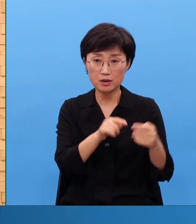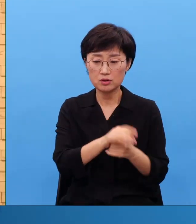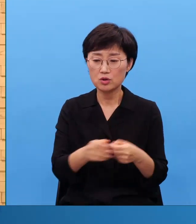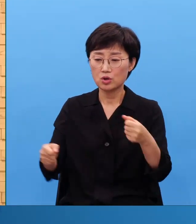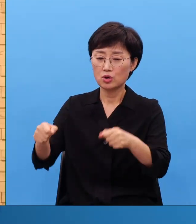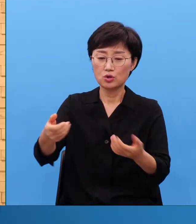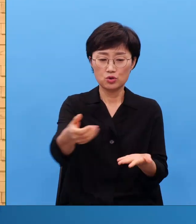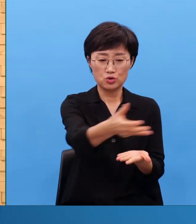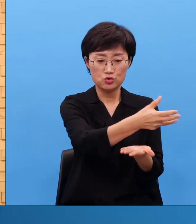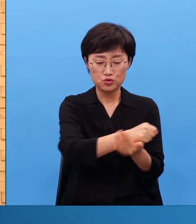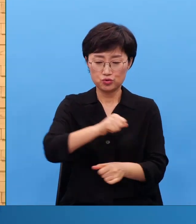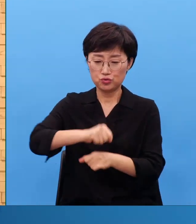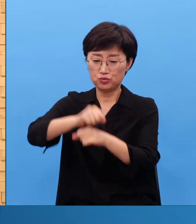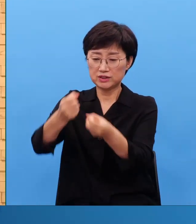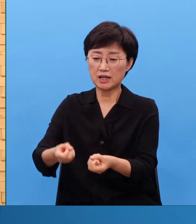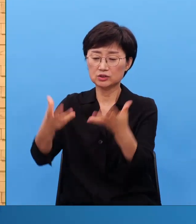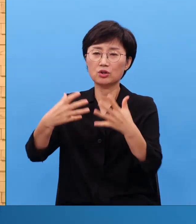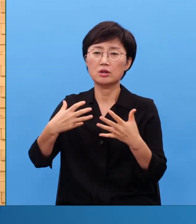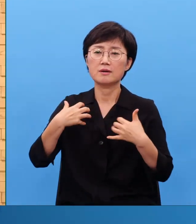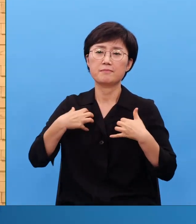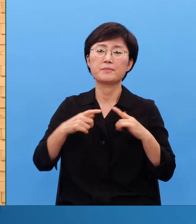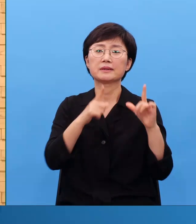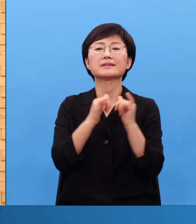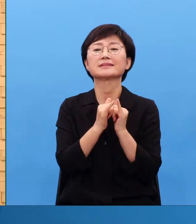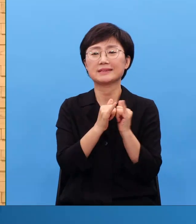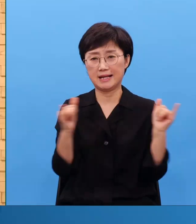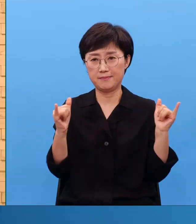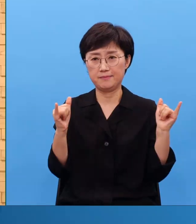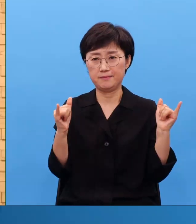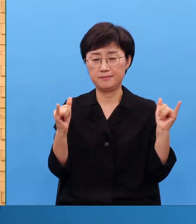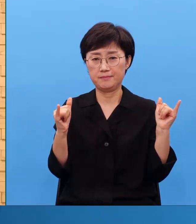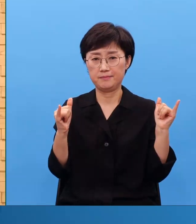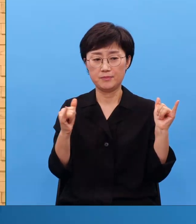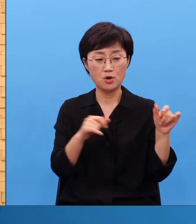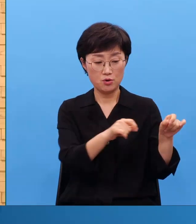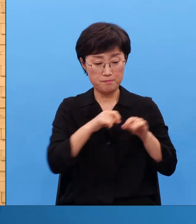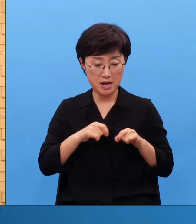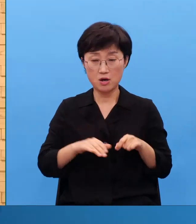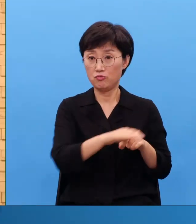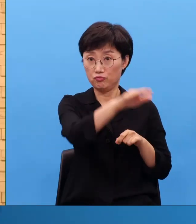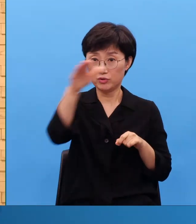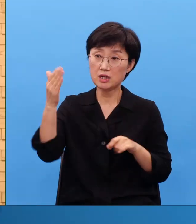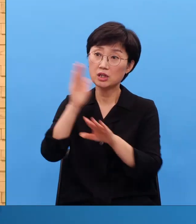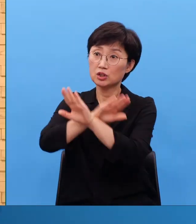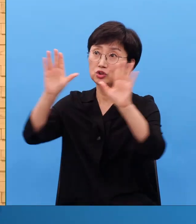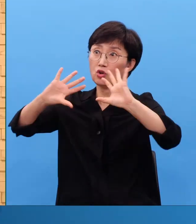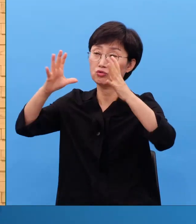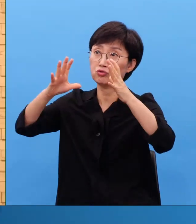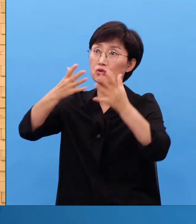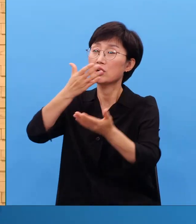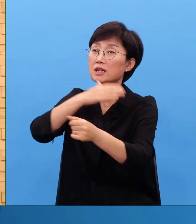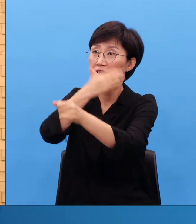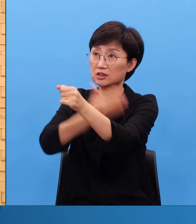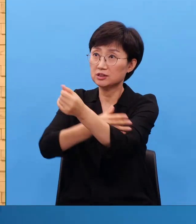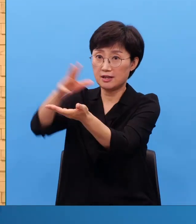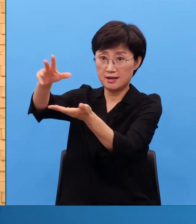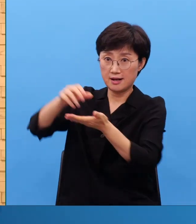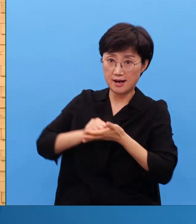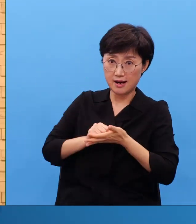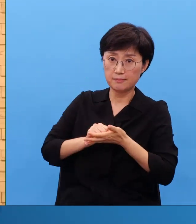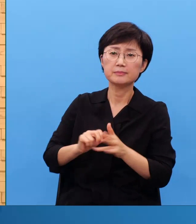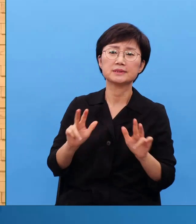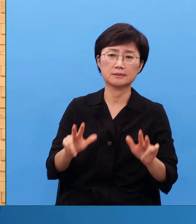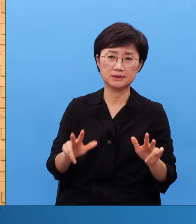천국의 배경. This is the Feast of Ingathering, Feast of Thanksgiving. This is the 보좌의 blessing of the 능력. throne. It is the power of the throne. 이기도 시작해 보세요. And so, may you begin